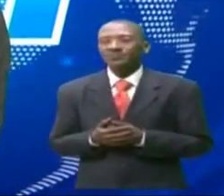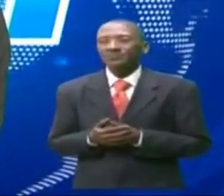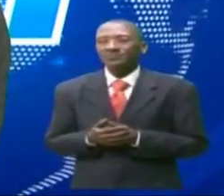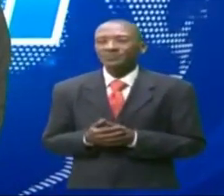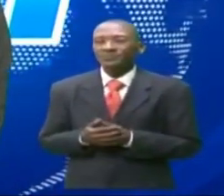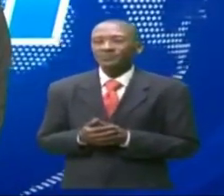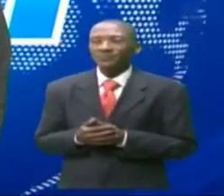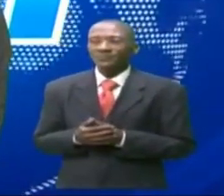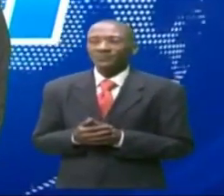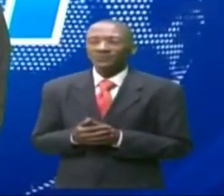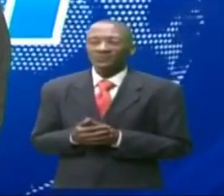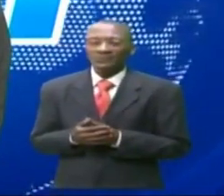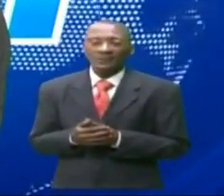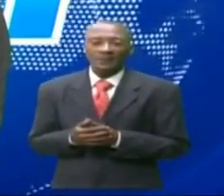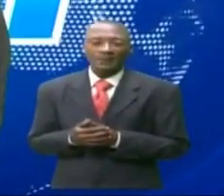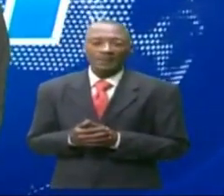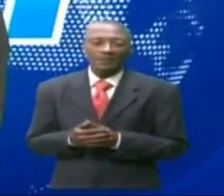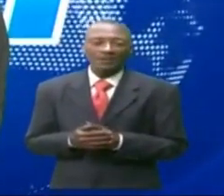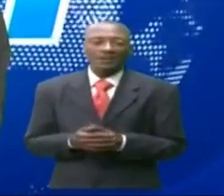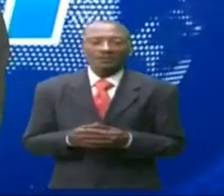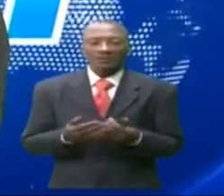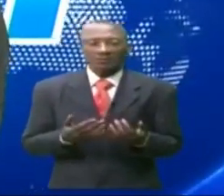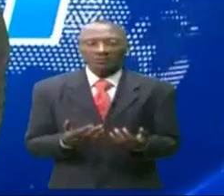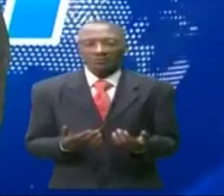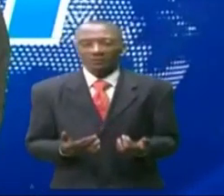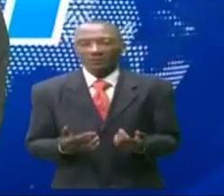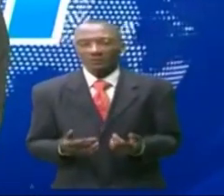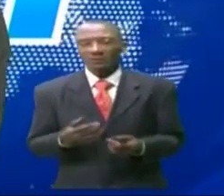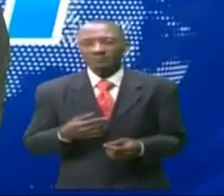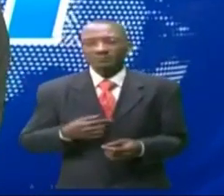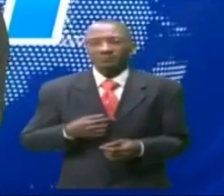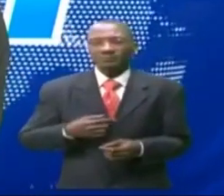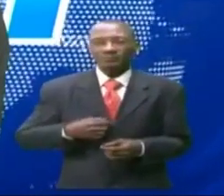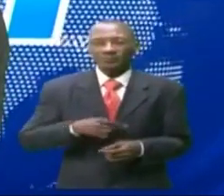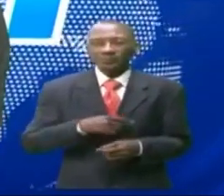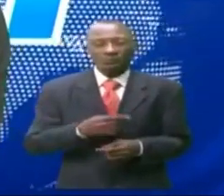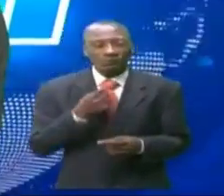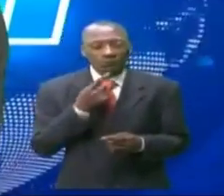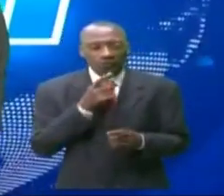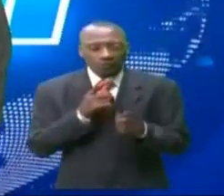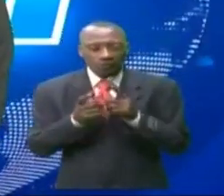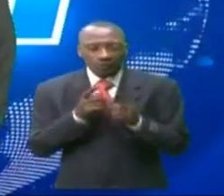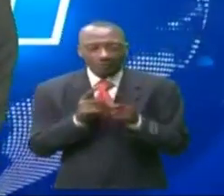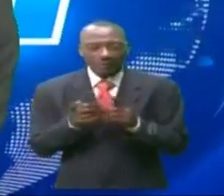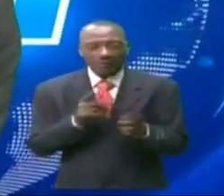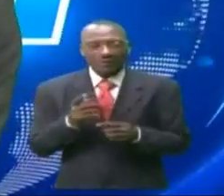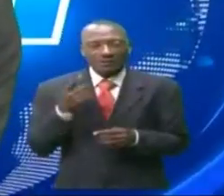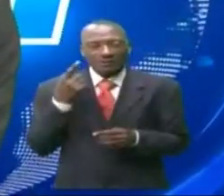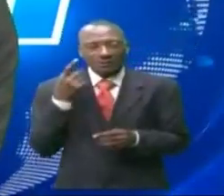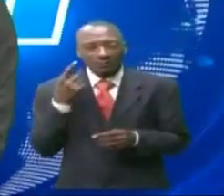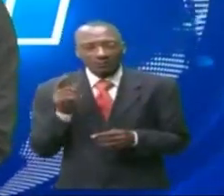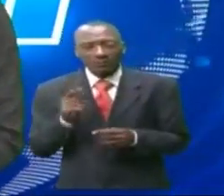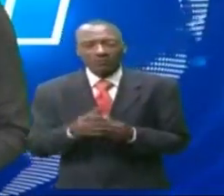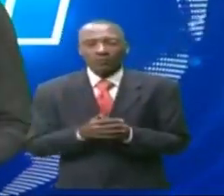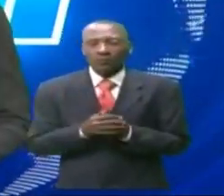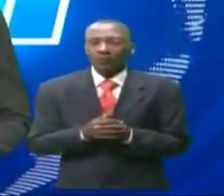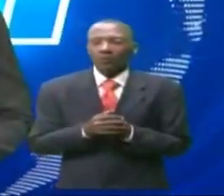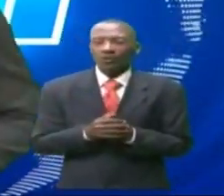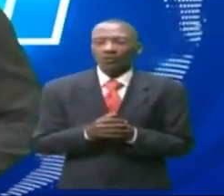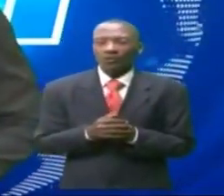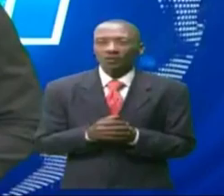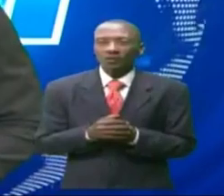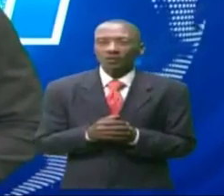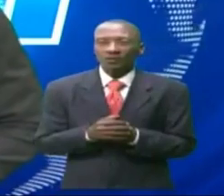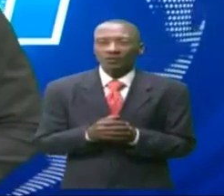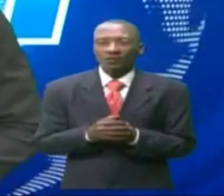Kita, acteur politique congolais, s'est réjoui de l'implication de la justice pour que le responsable impliqué dans les incidents